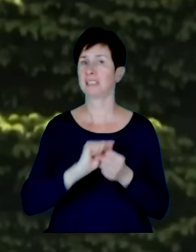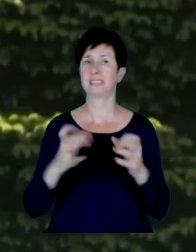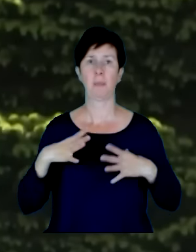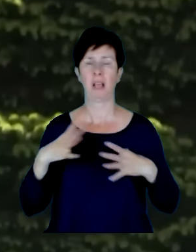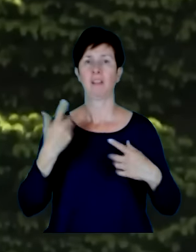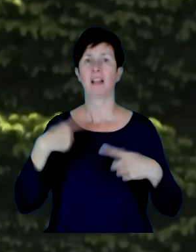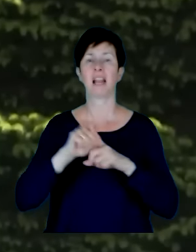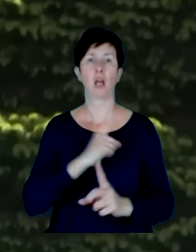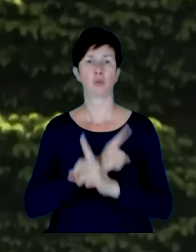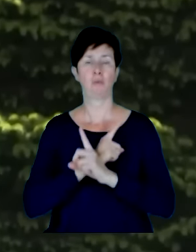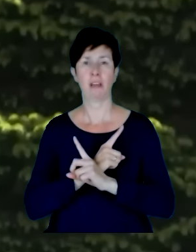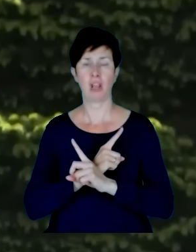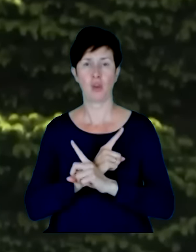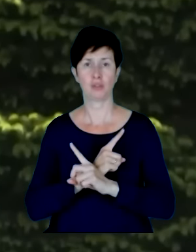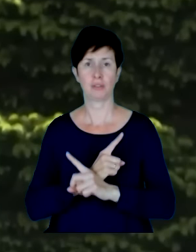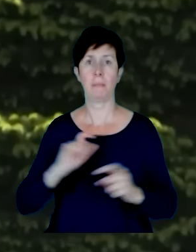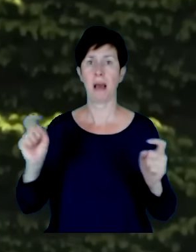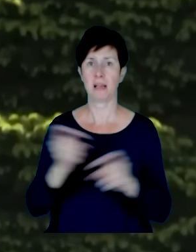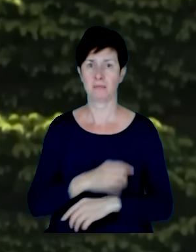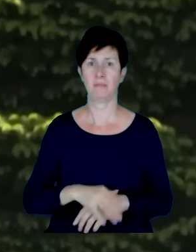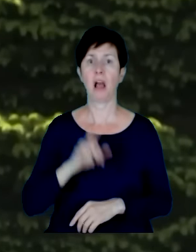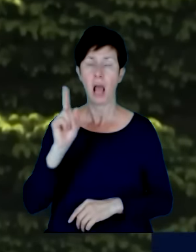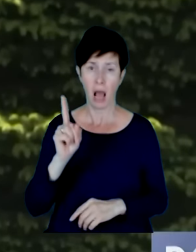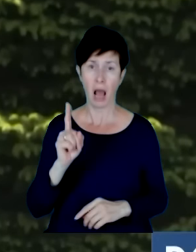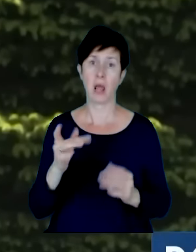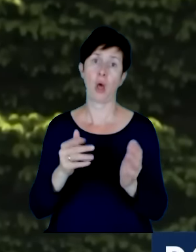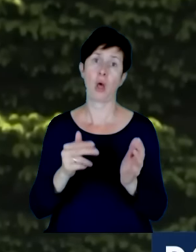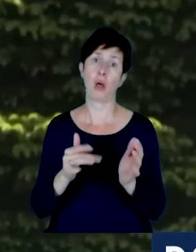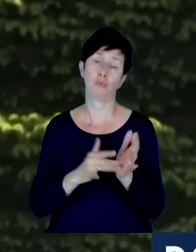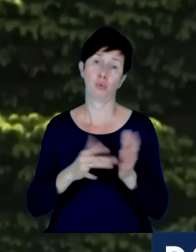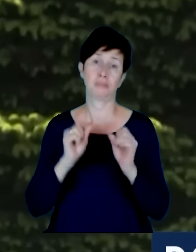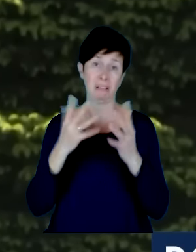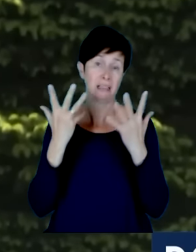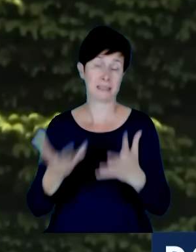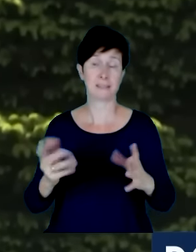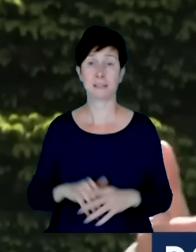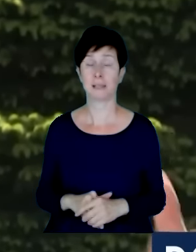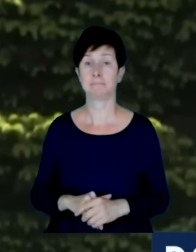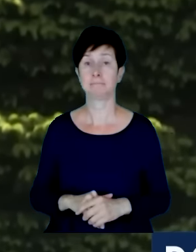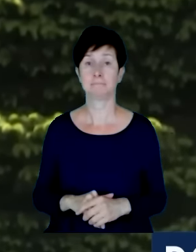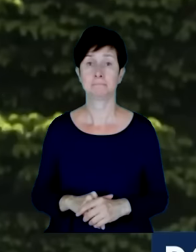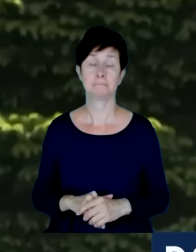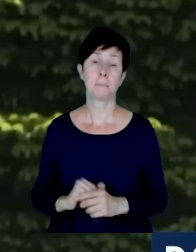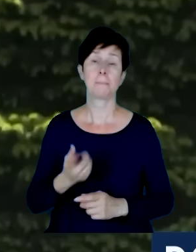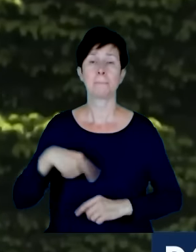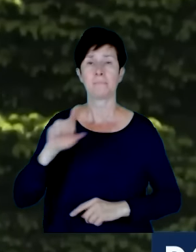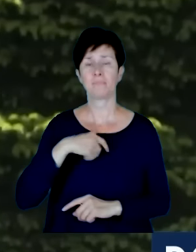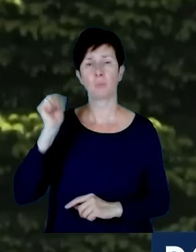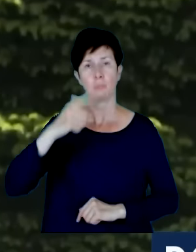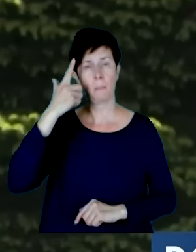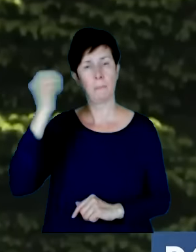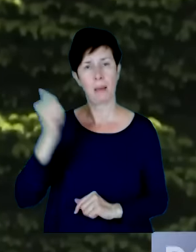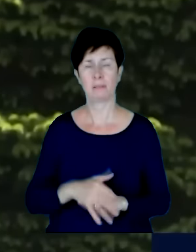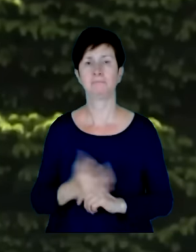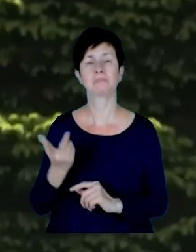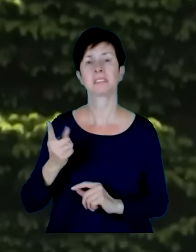narodowych federalizacji chce za to Polski establishment warto żebyście o tym pamiętali że niedalekie wybory do Europy